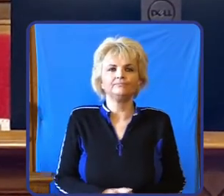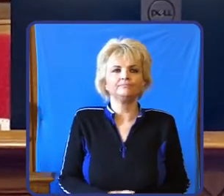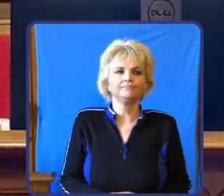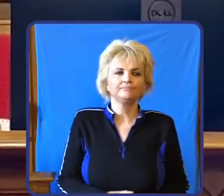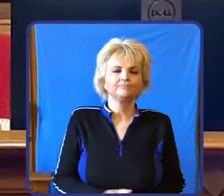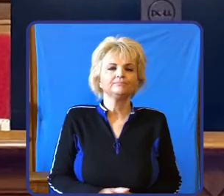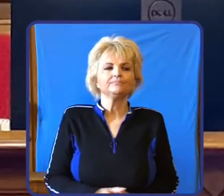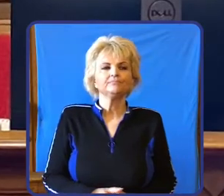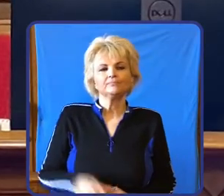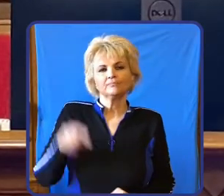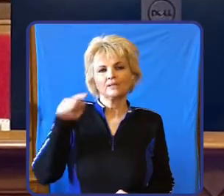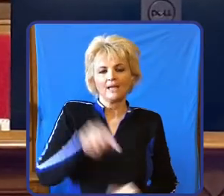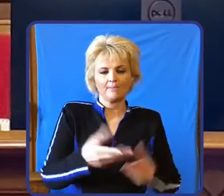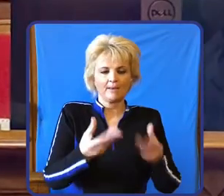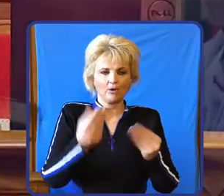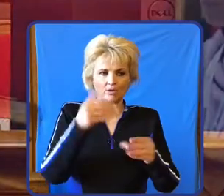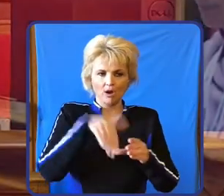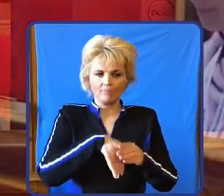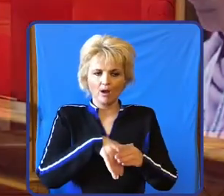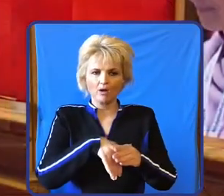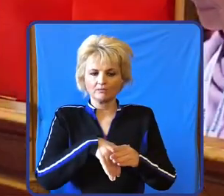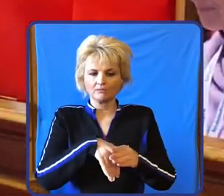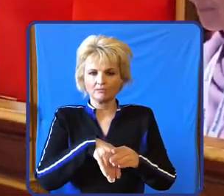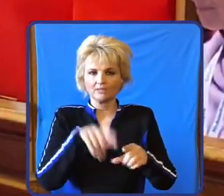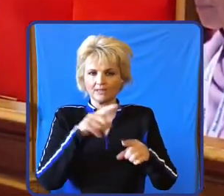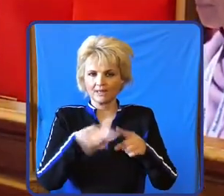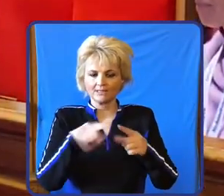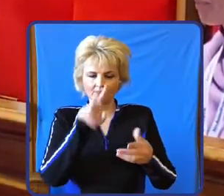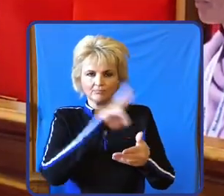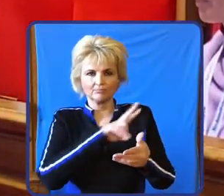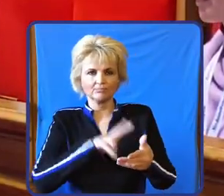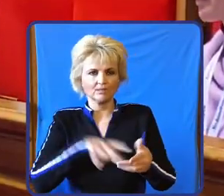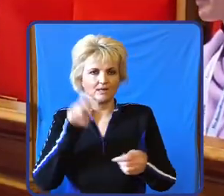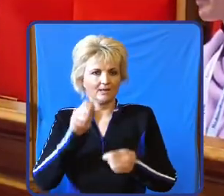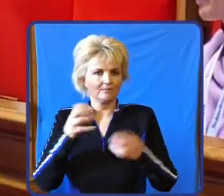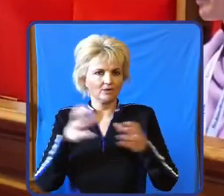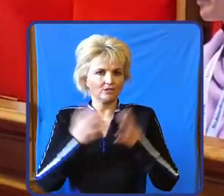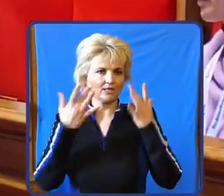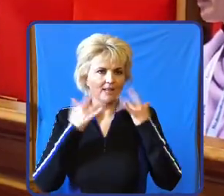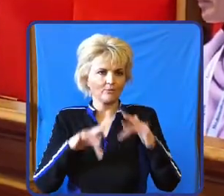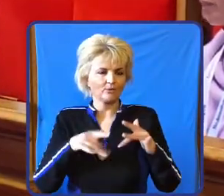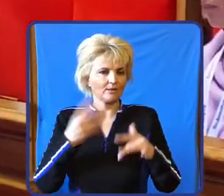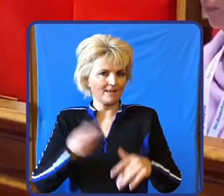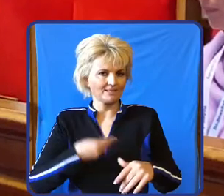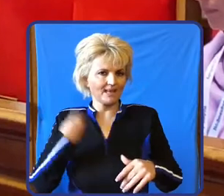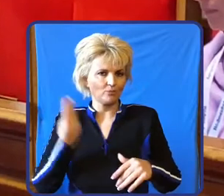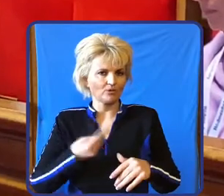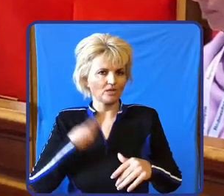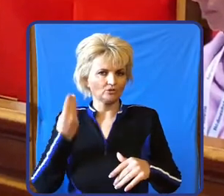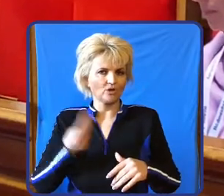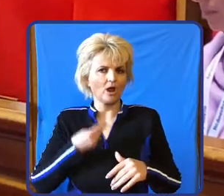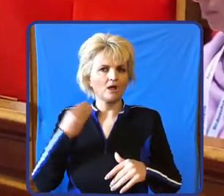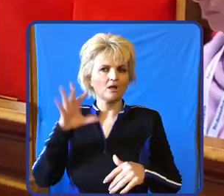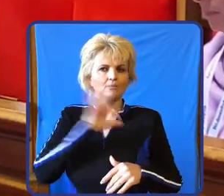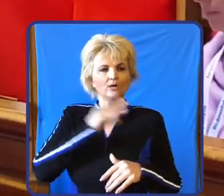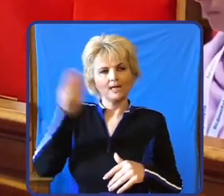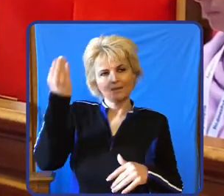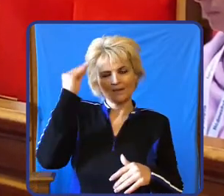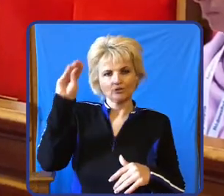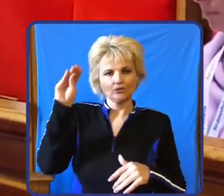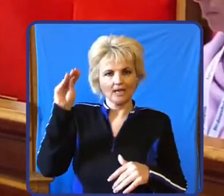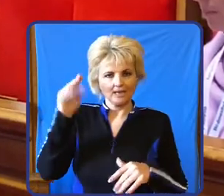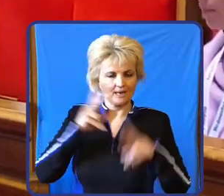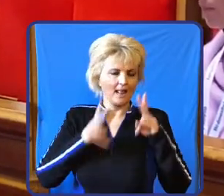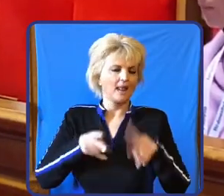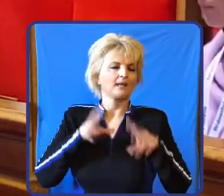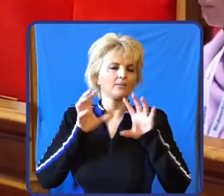parancsolja. Jól emlékszem, ebben az anyagból van egy olyan rész, hogy a képviselőtestület lemond arról, hogy beszámoltassa a polgármestert, amit egyébként meg